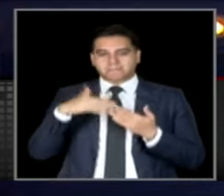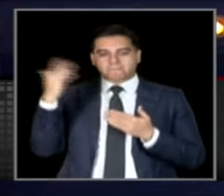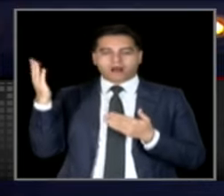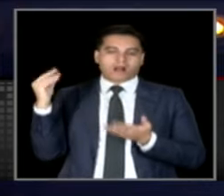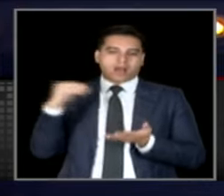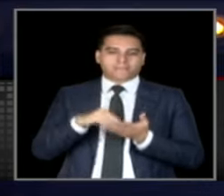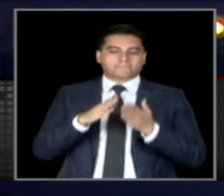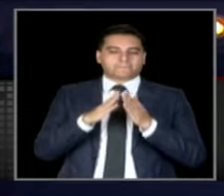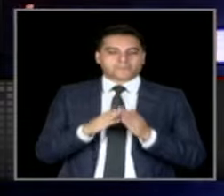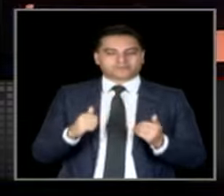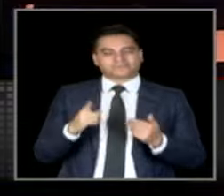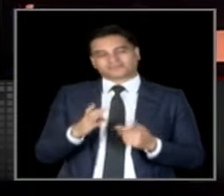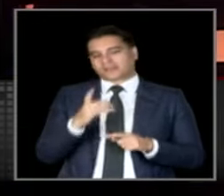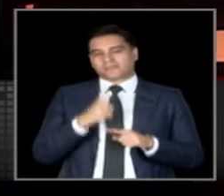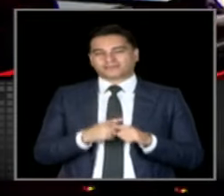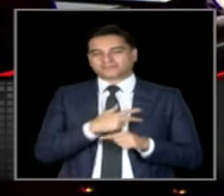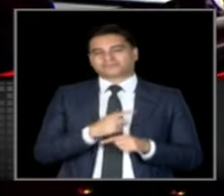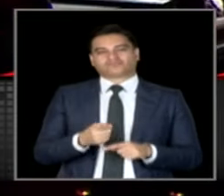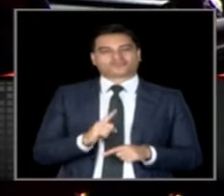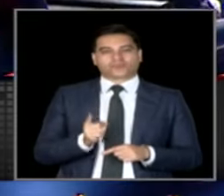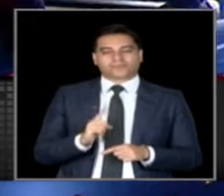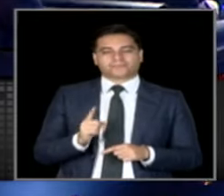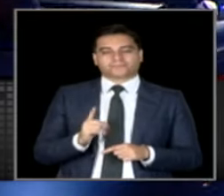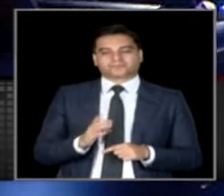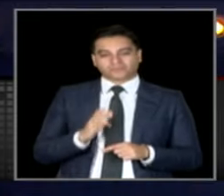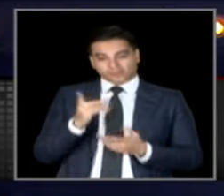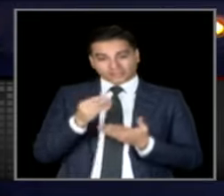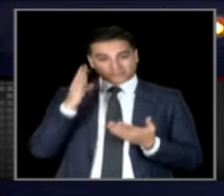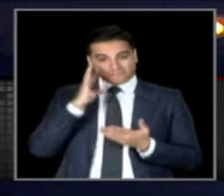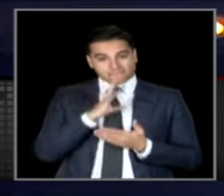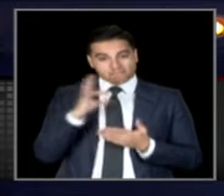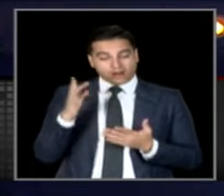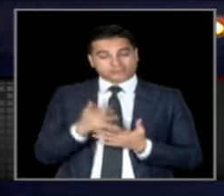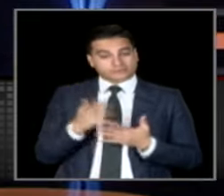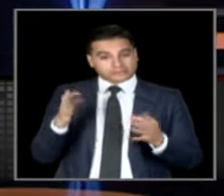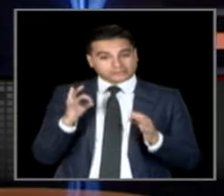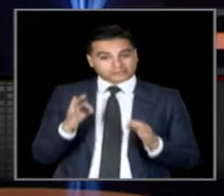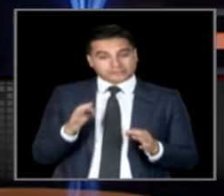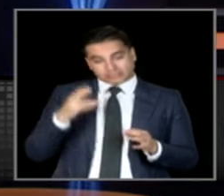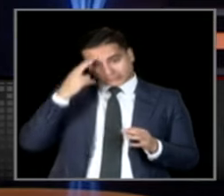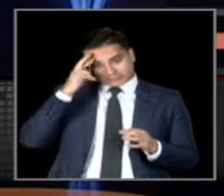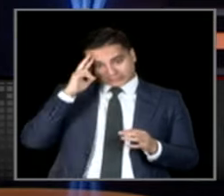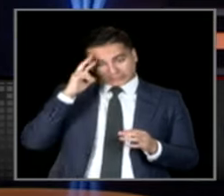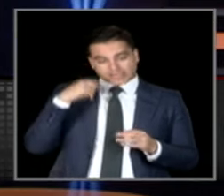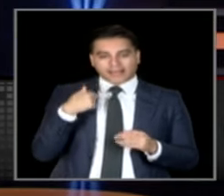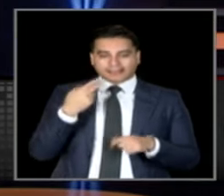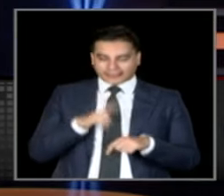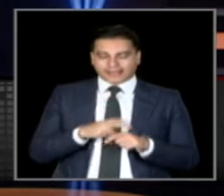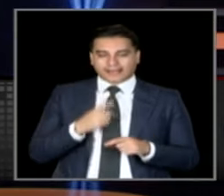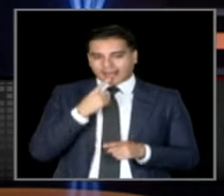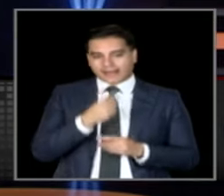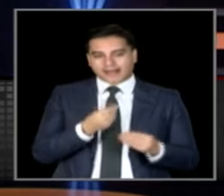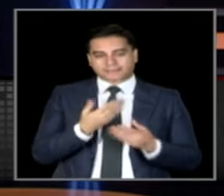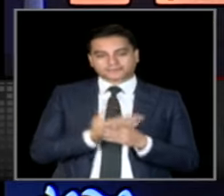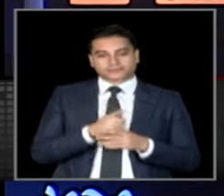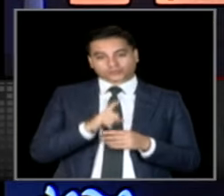أيمن إجابة خاطئة. طبعاً هو رسام كاريكاتير عظيم. هرجع لك تاني لأن